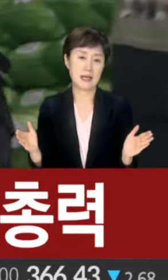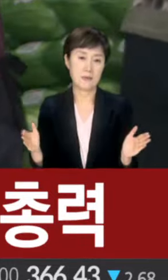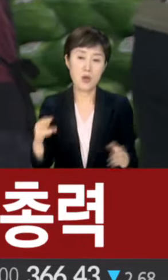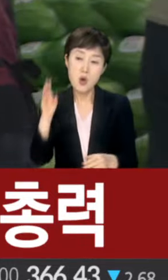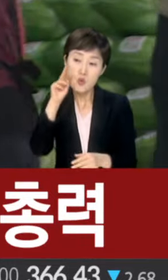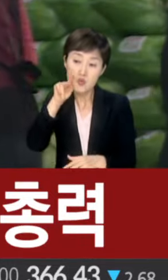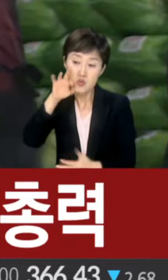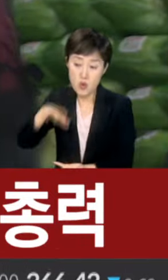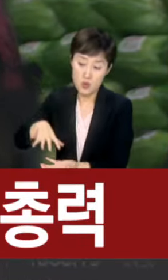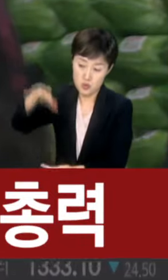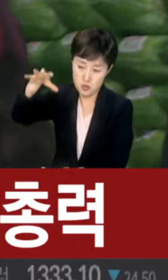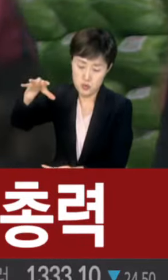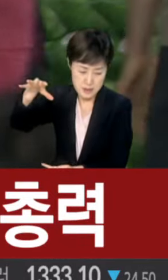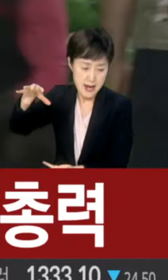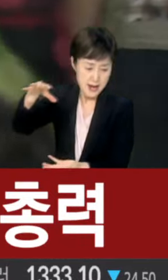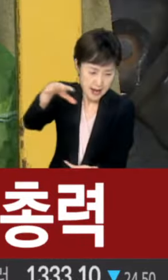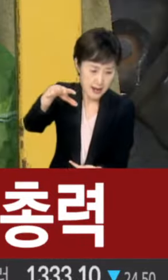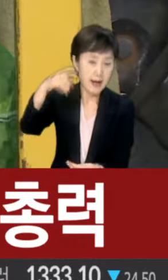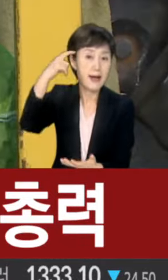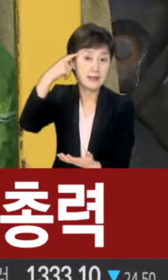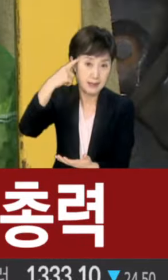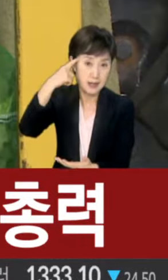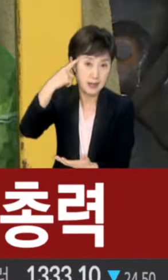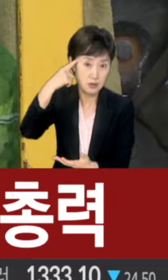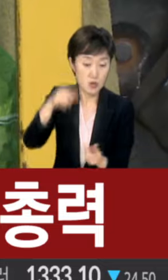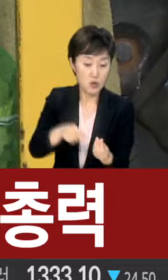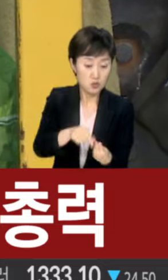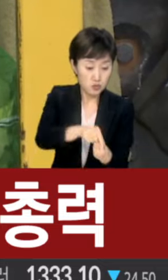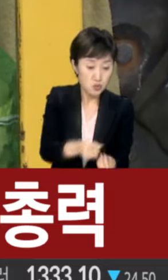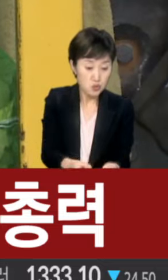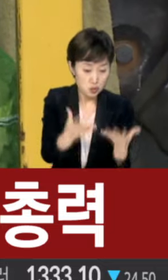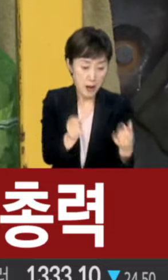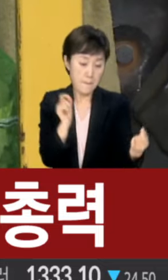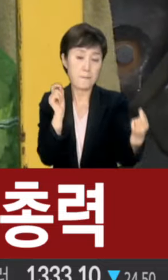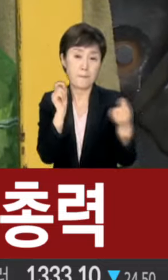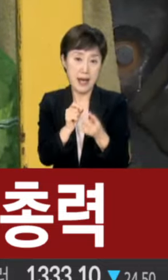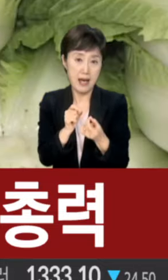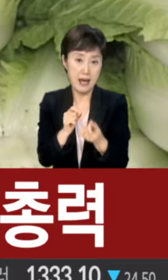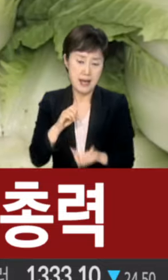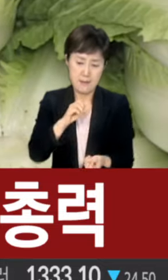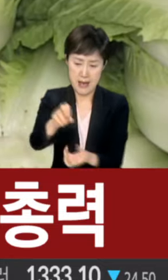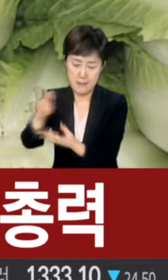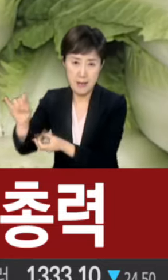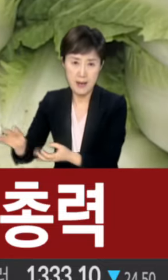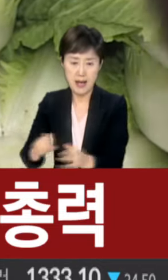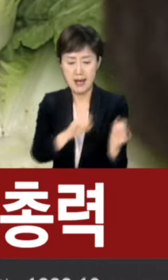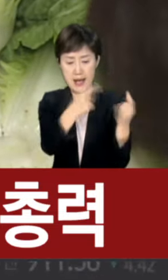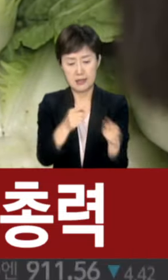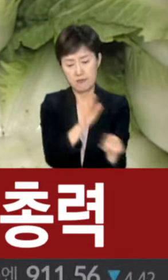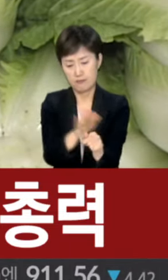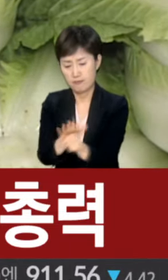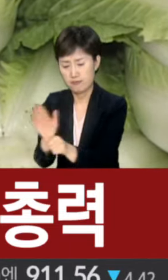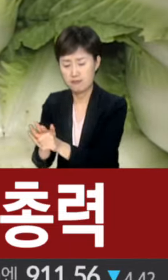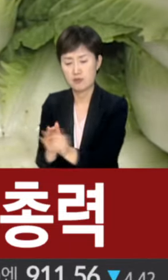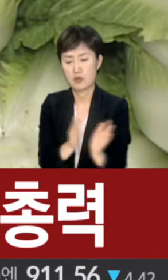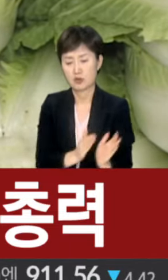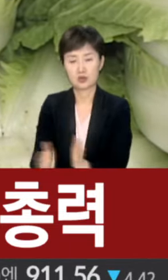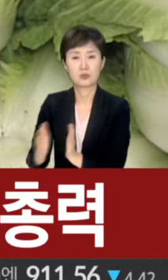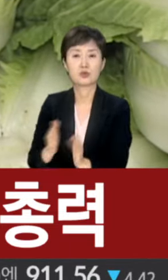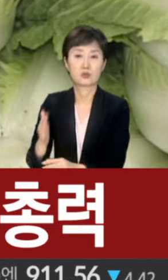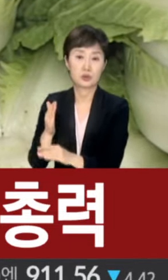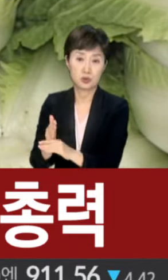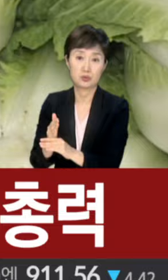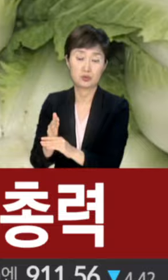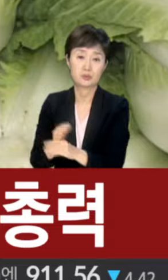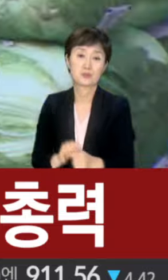비축배추, 방출 등 수급 상황 관리와 함께 추석 성수품 공급을 늘리고 할인 지원을 하는 등 민생 안정 대책을 마련하겠다는